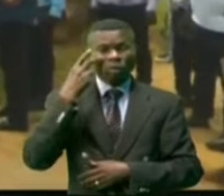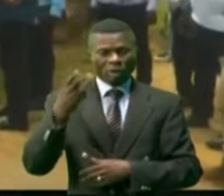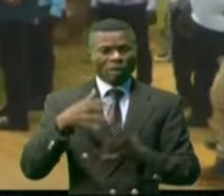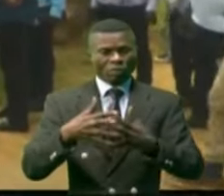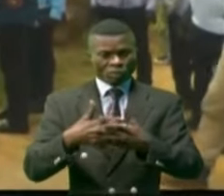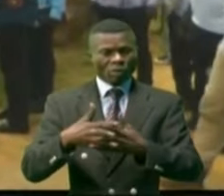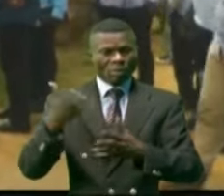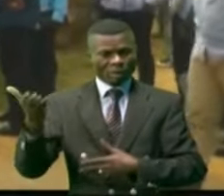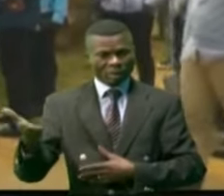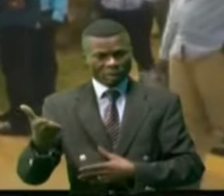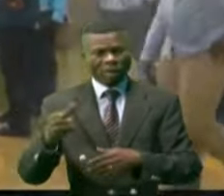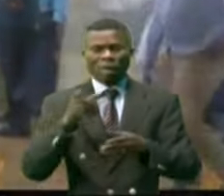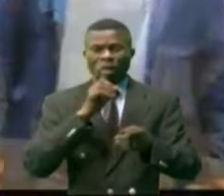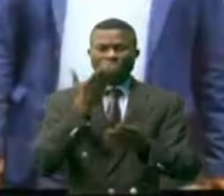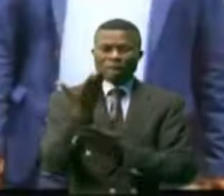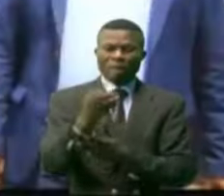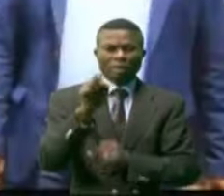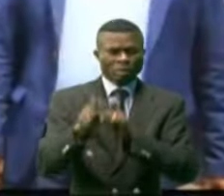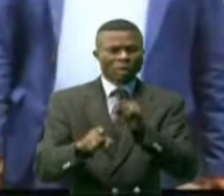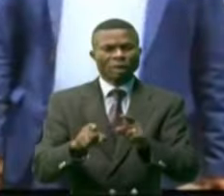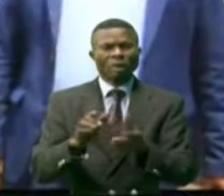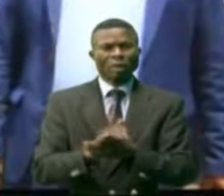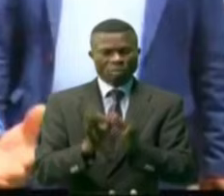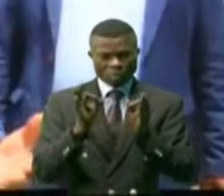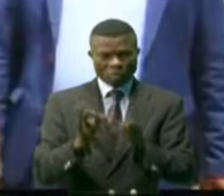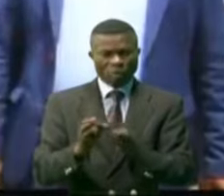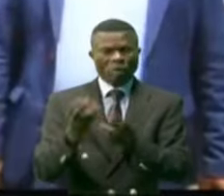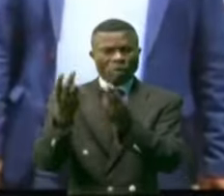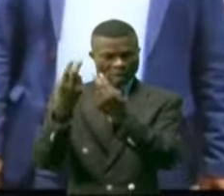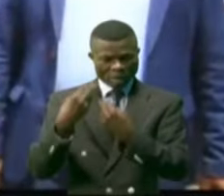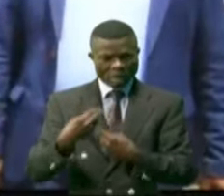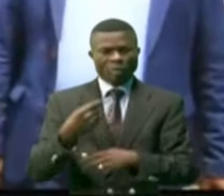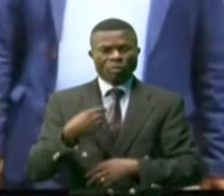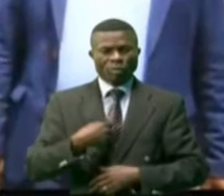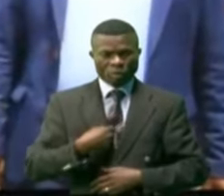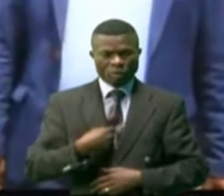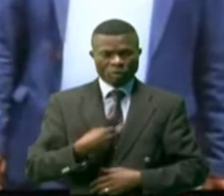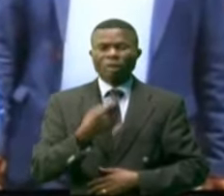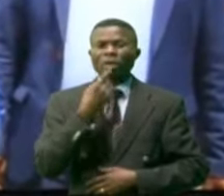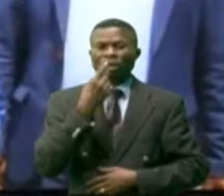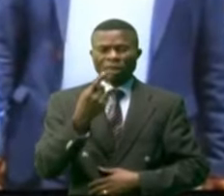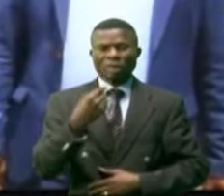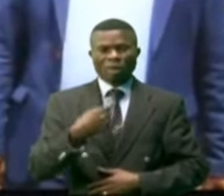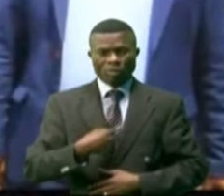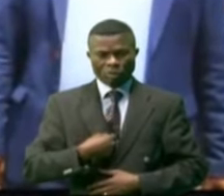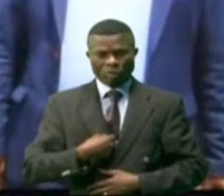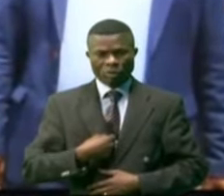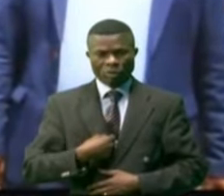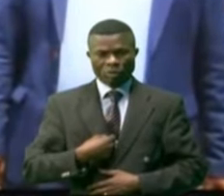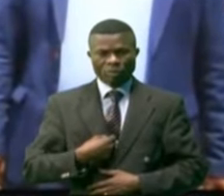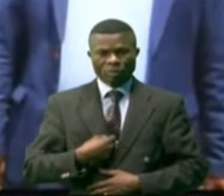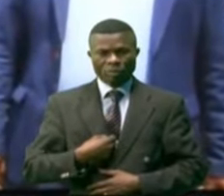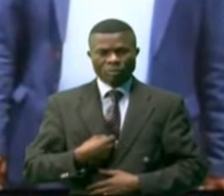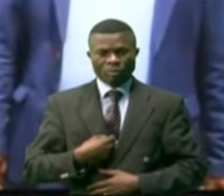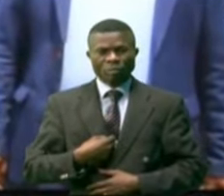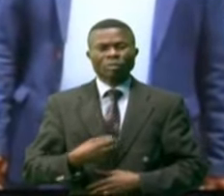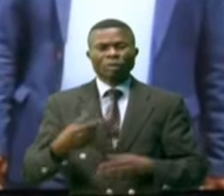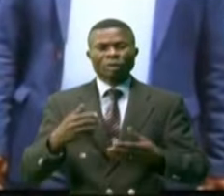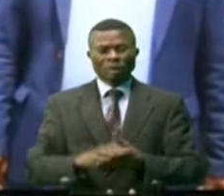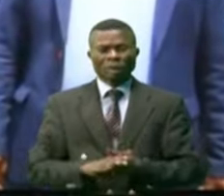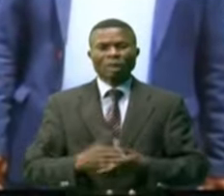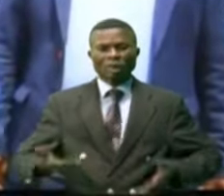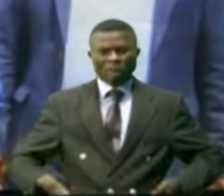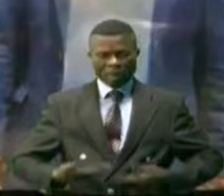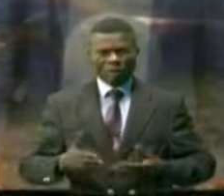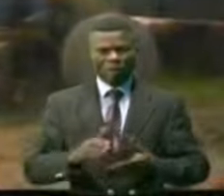engins et j'ai posé des questions et j'ai reçu des réponses qui m'ont un peu donné de la joie parce que je me